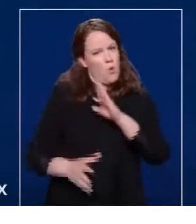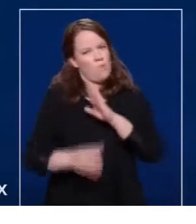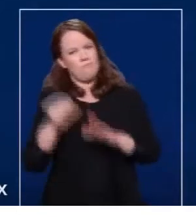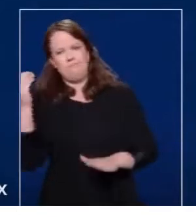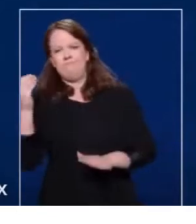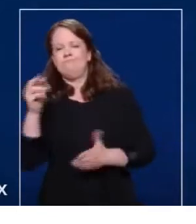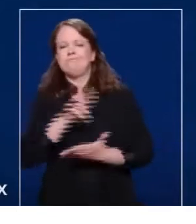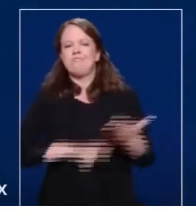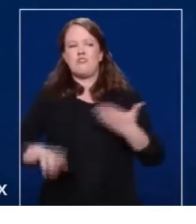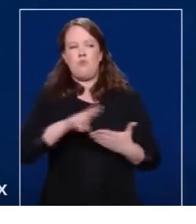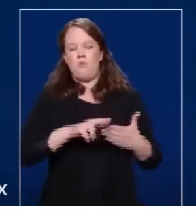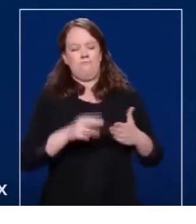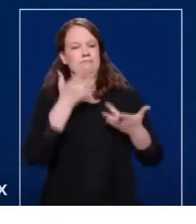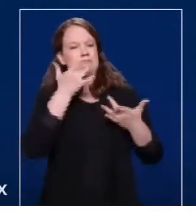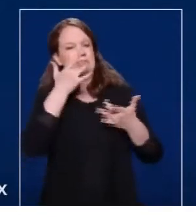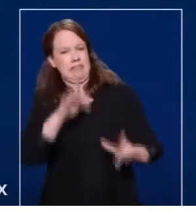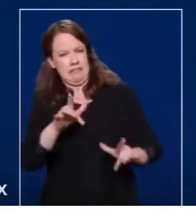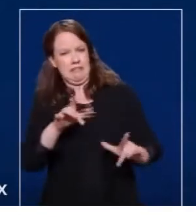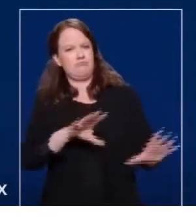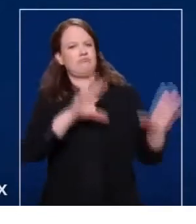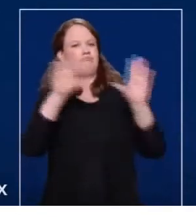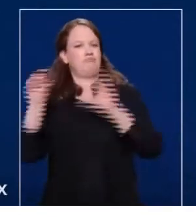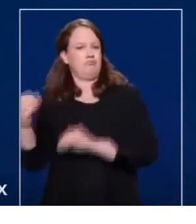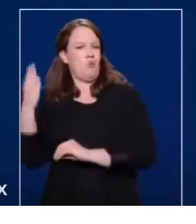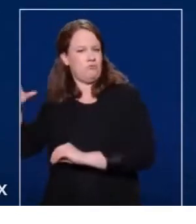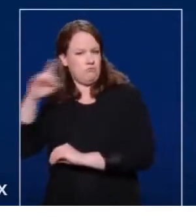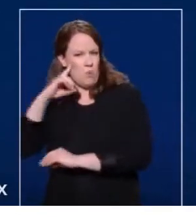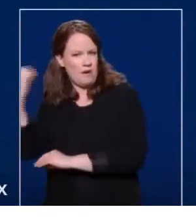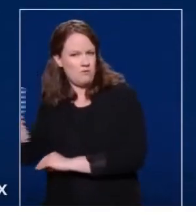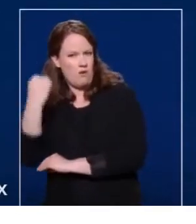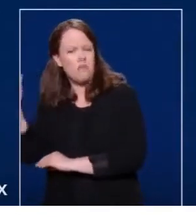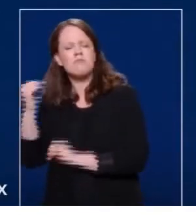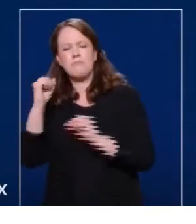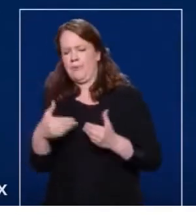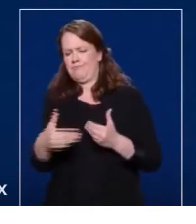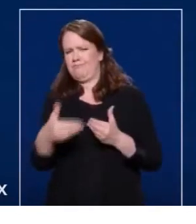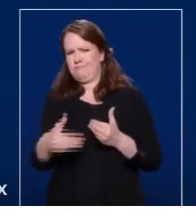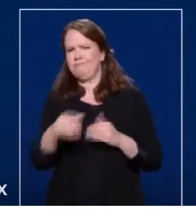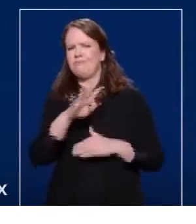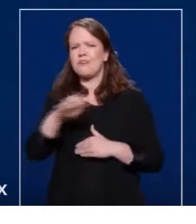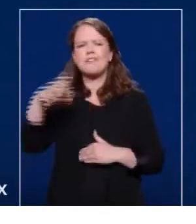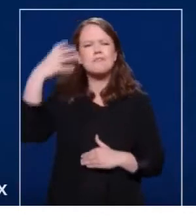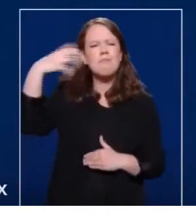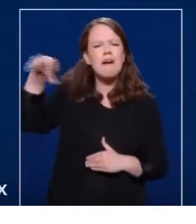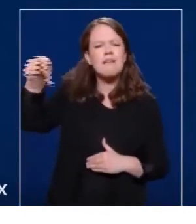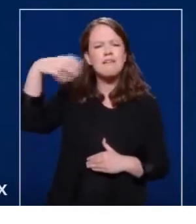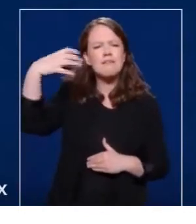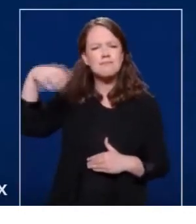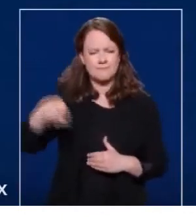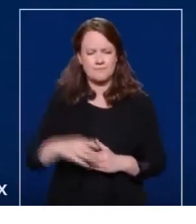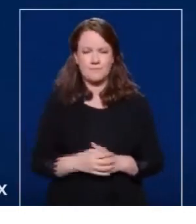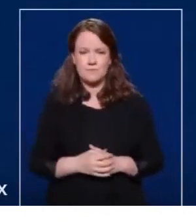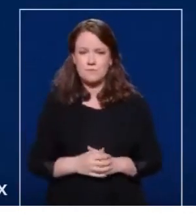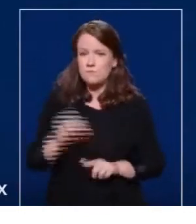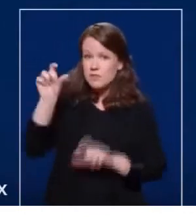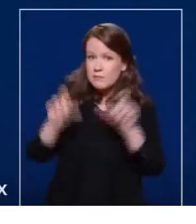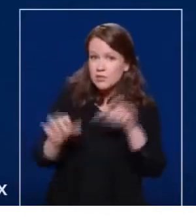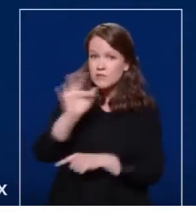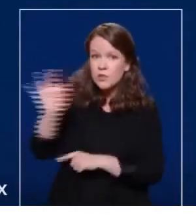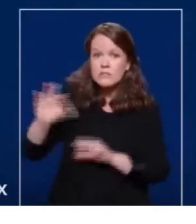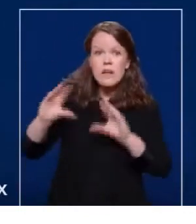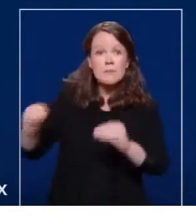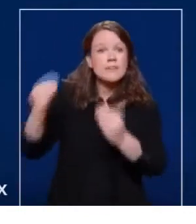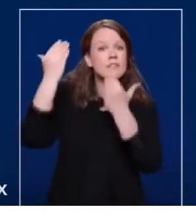faire durant ce week-end de Pâques. Les Françaises et les Français de l'étranger qui veulent rentrer en France pourront aussi le